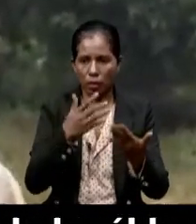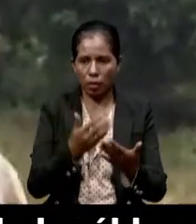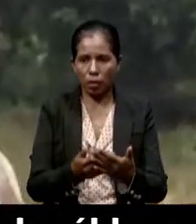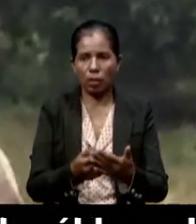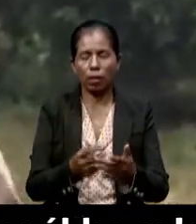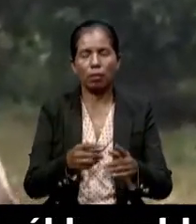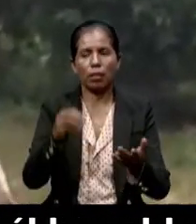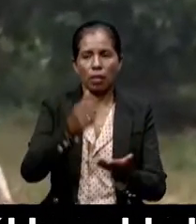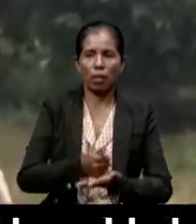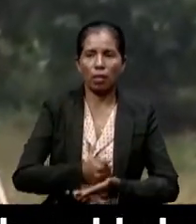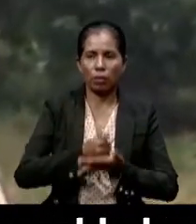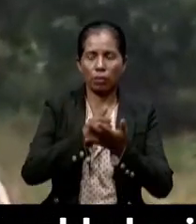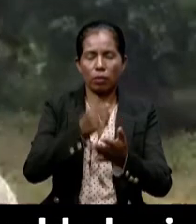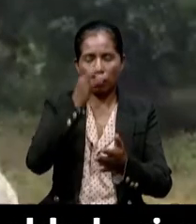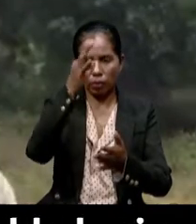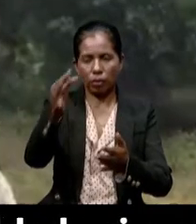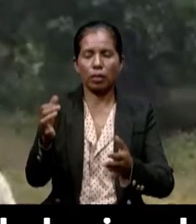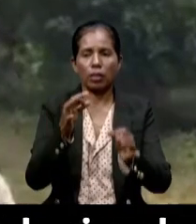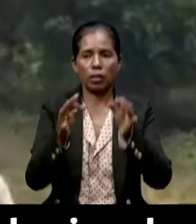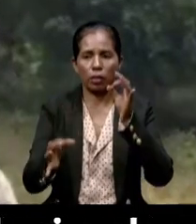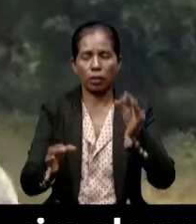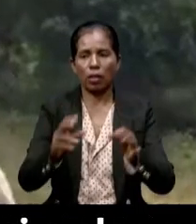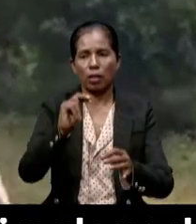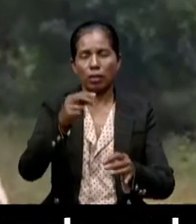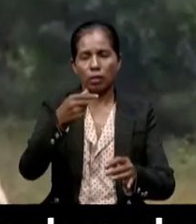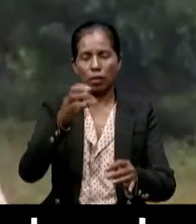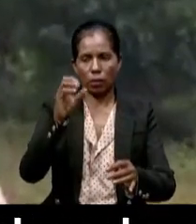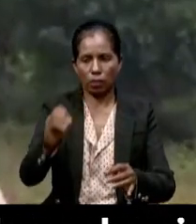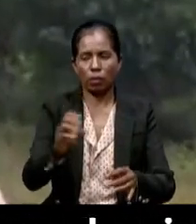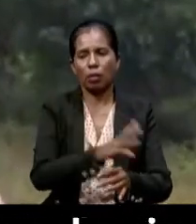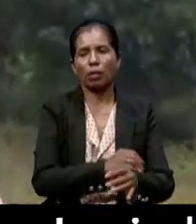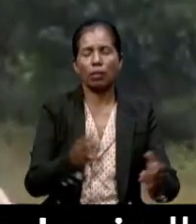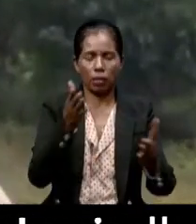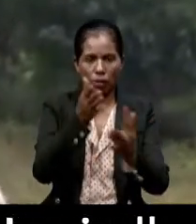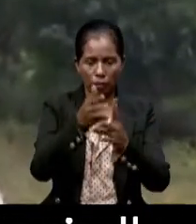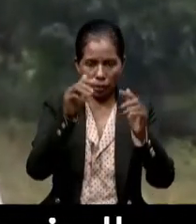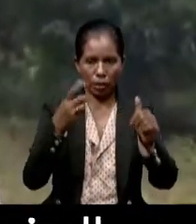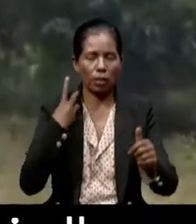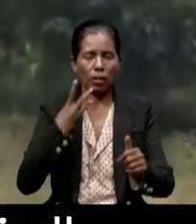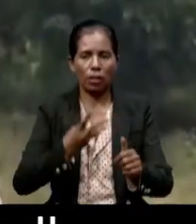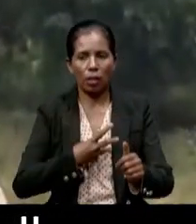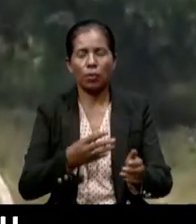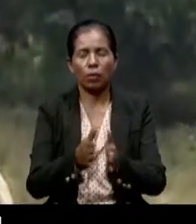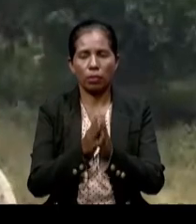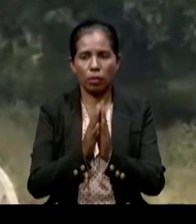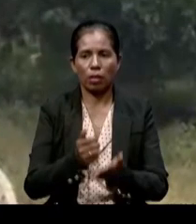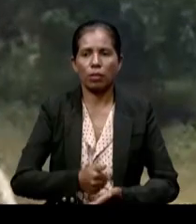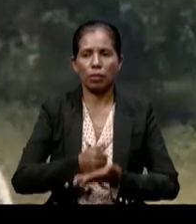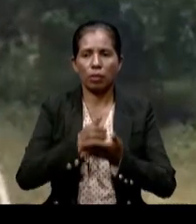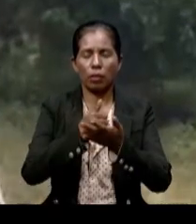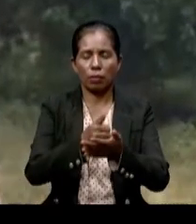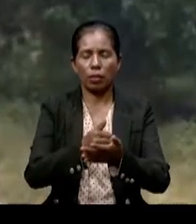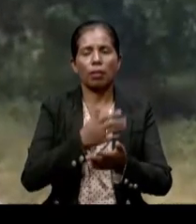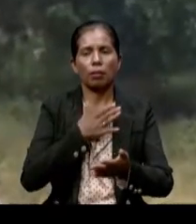Mereka tahu matang kita apa yang saya sekarang ke NGO, kalau NGO ruam pertama ini, amis akui, amis